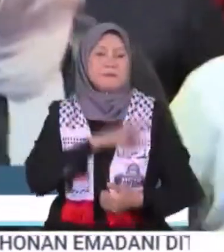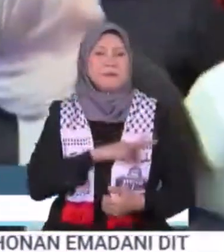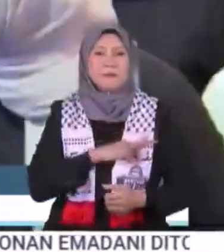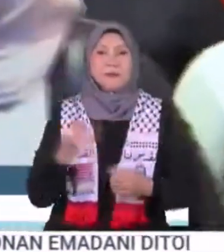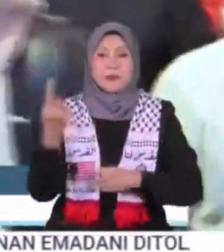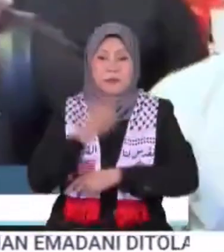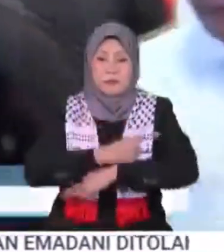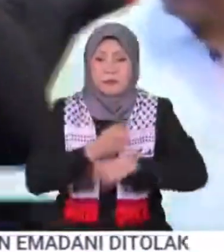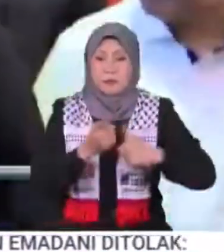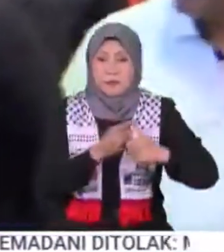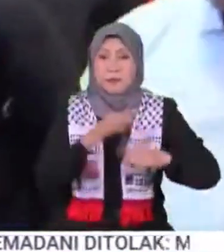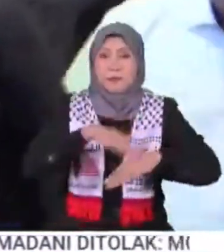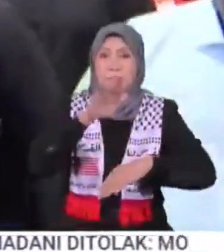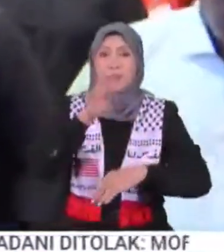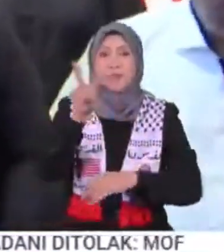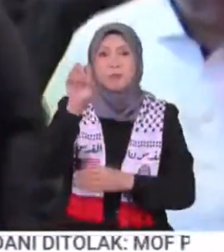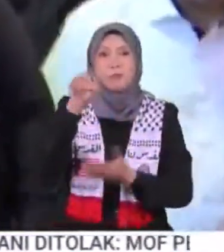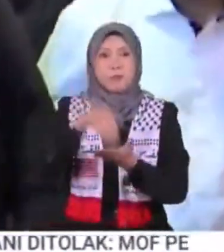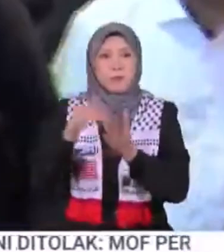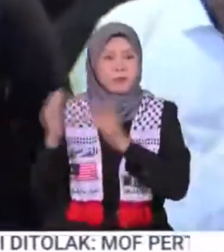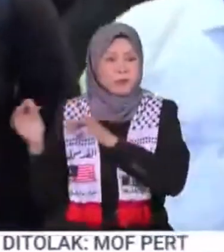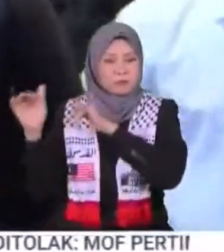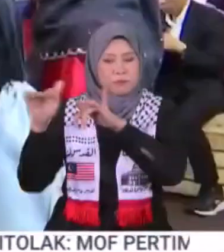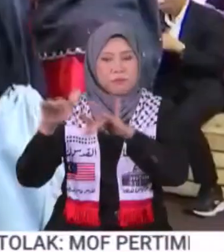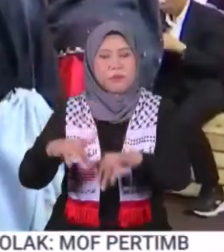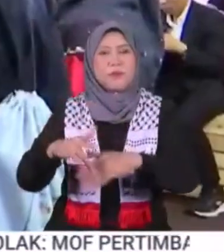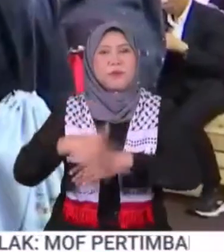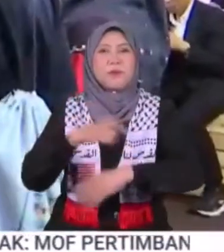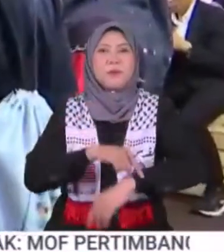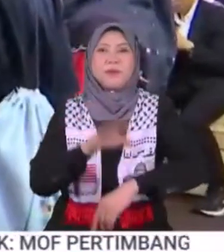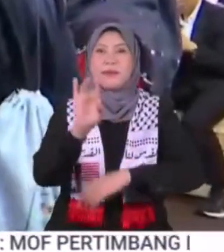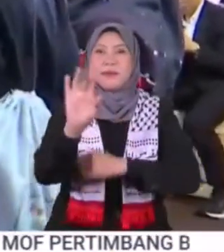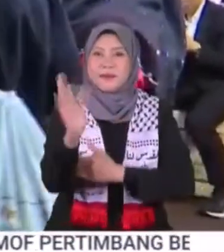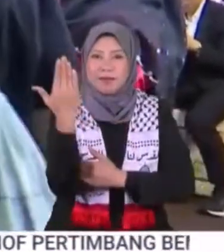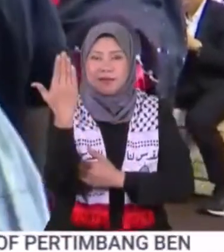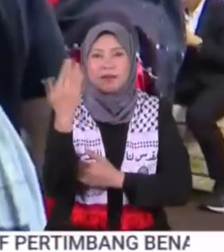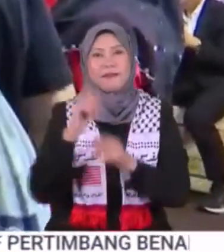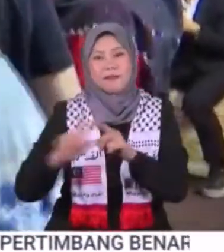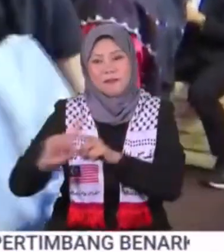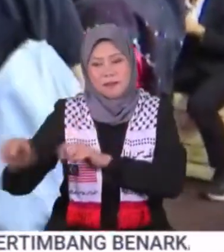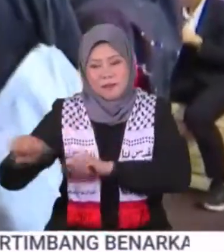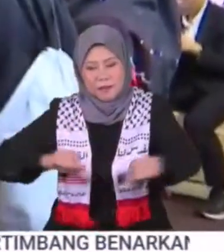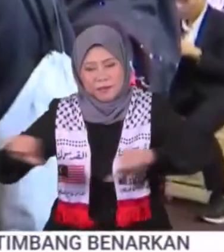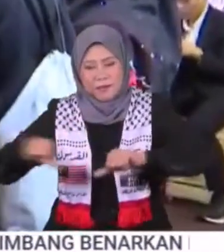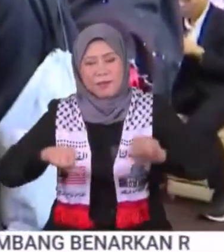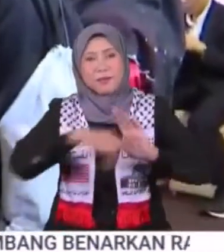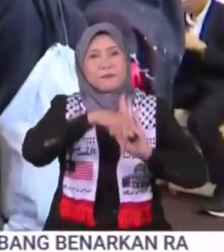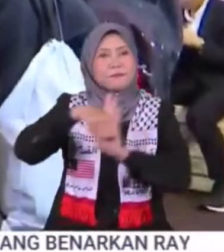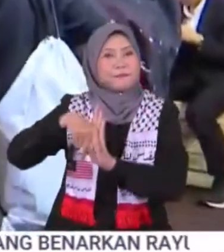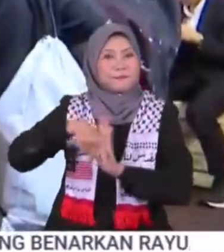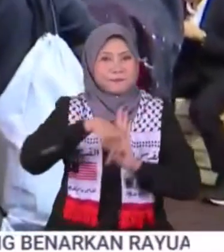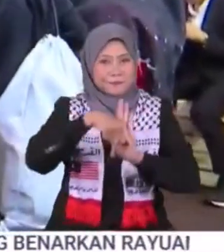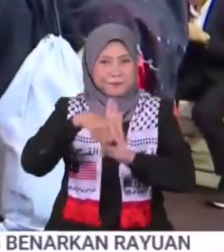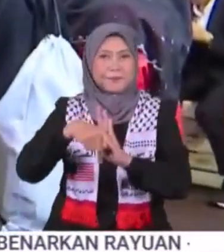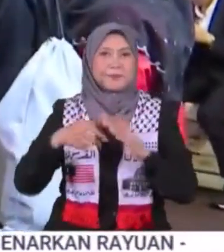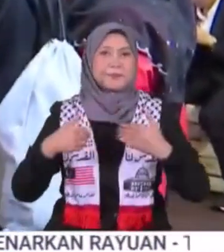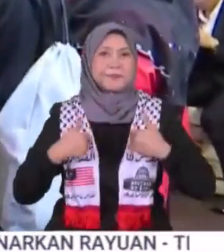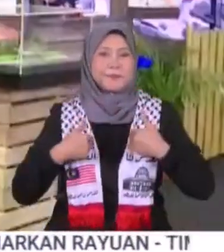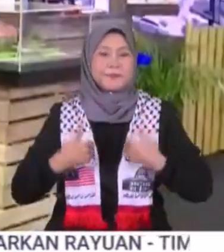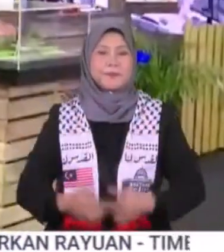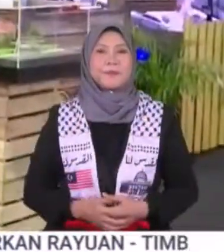Hari pertama menyaksikan lebih 20,000 pengunjung hadir seawal pukul 8 pagi dengan pelbagai aktiviti dan pameran diadakan.